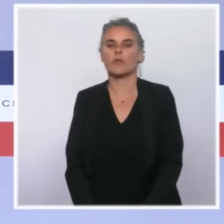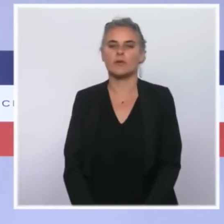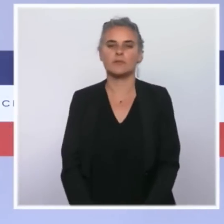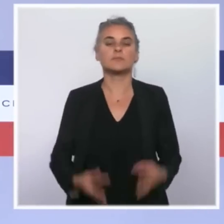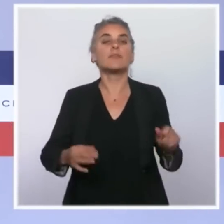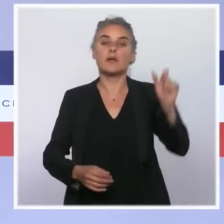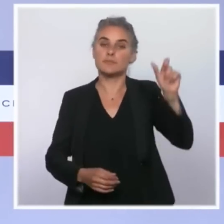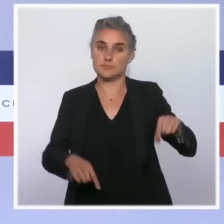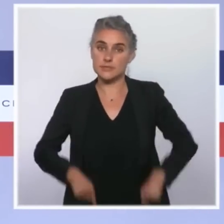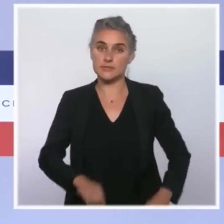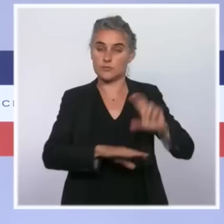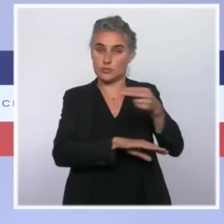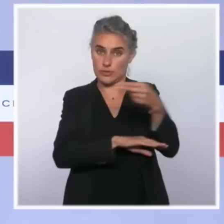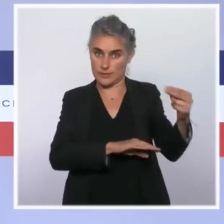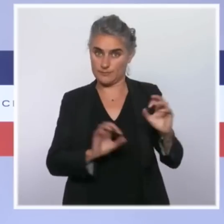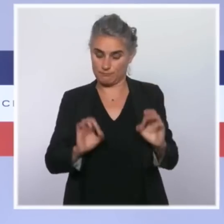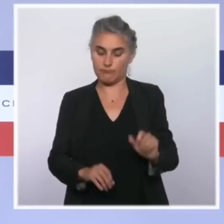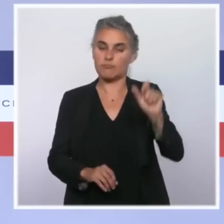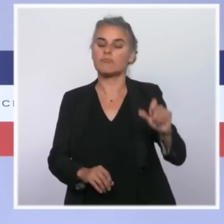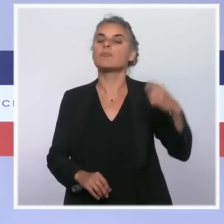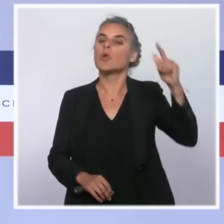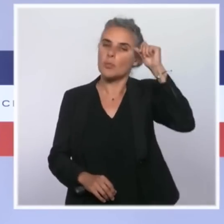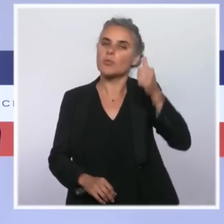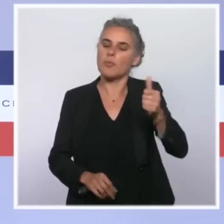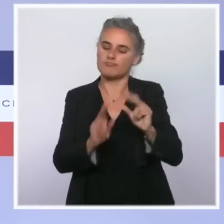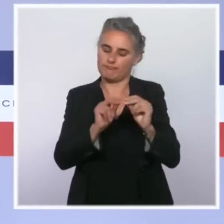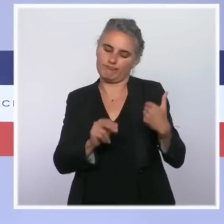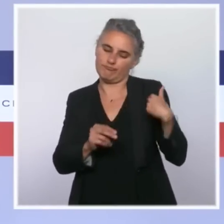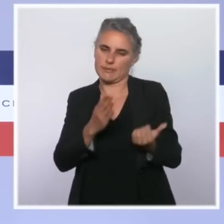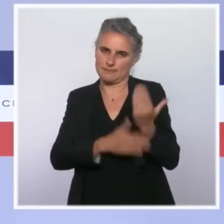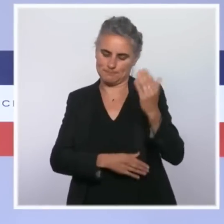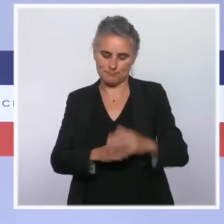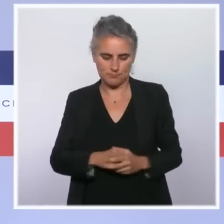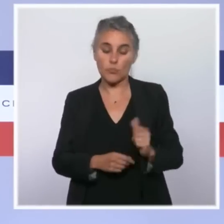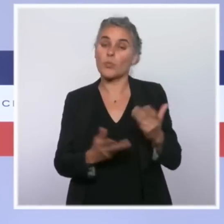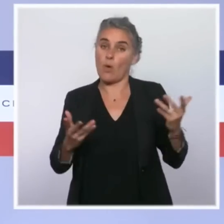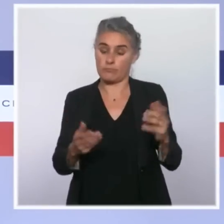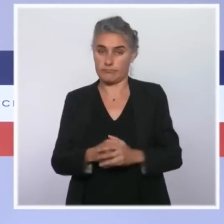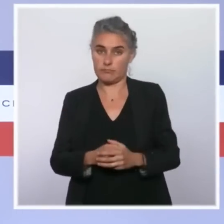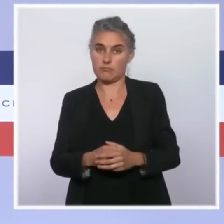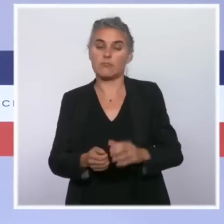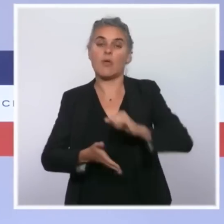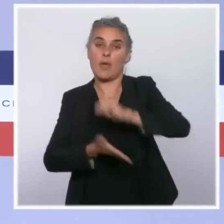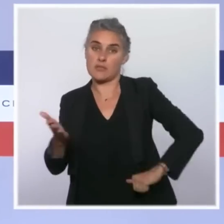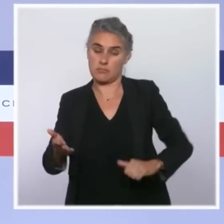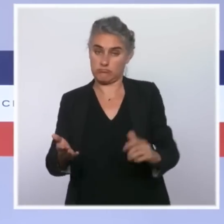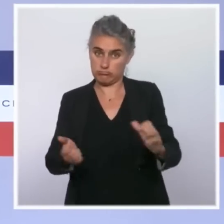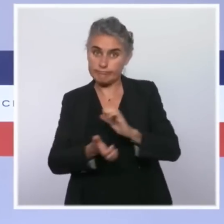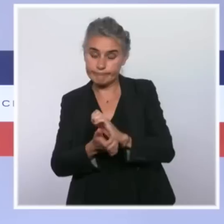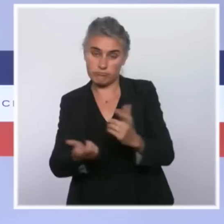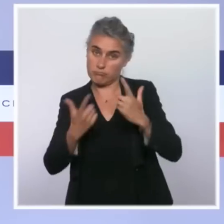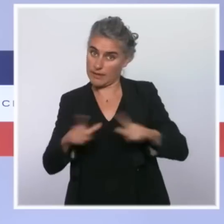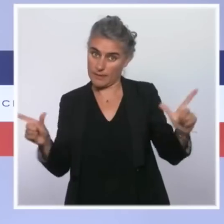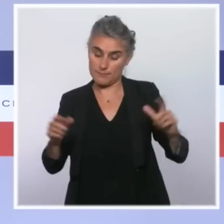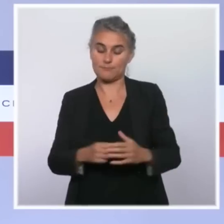Conseil. D'abord pour rappeler plusieurs libertés. La liberté de la presse, la liberté de la diversité d'opinion, mais aussi la